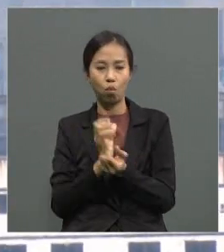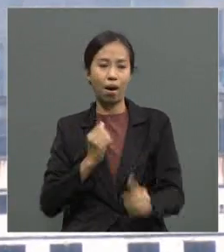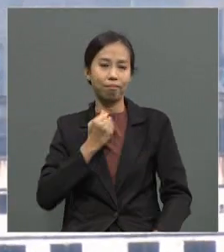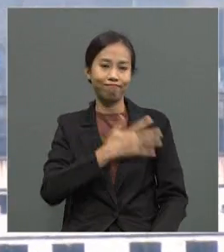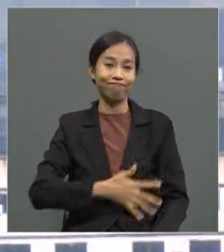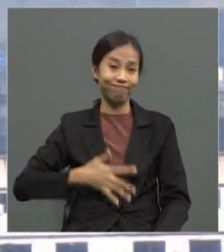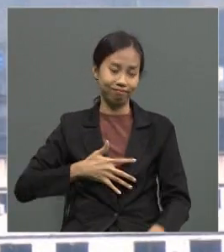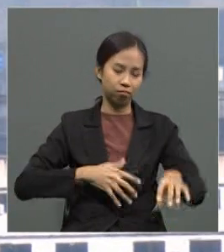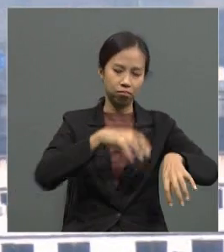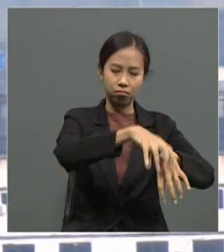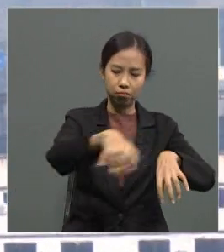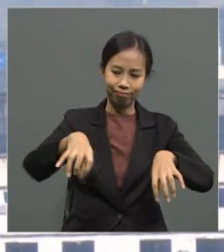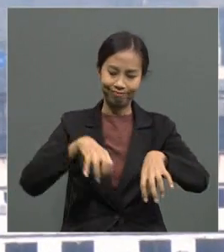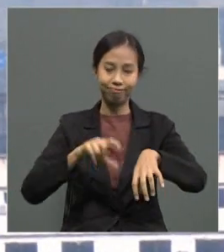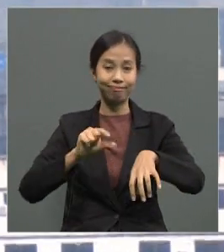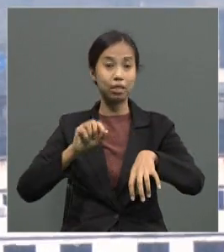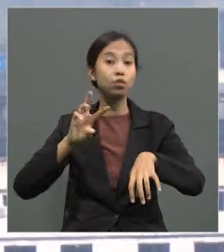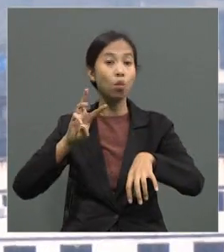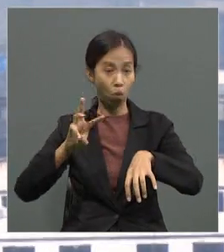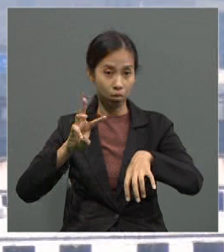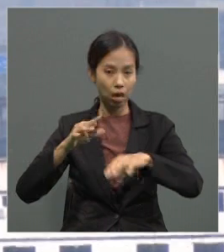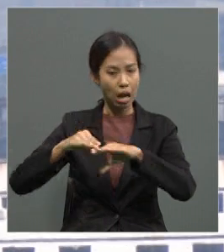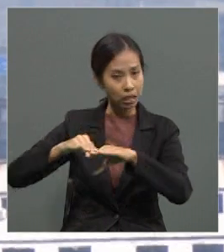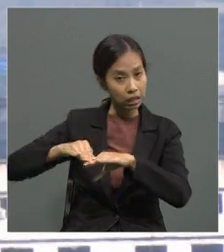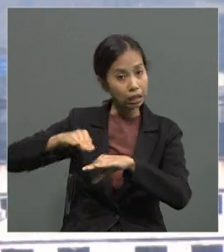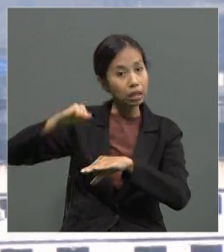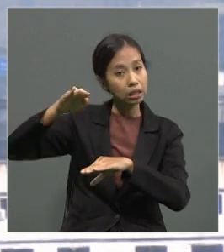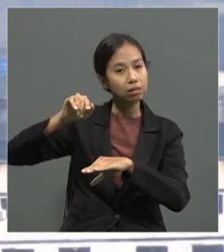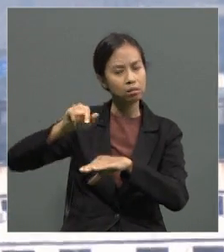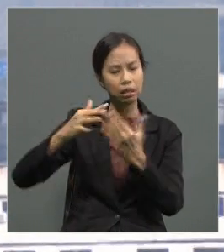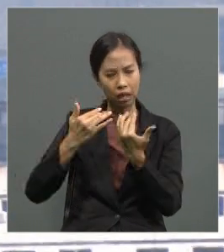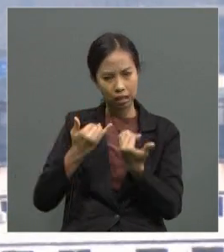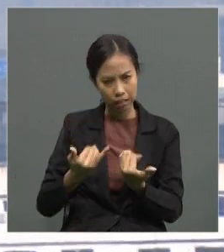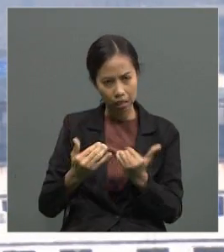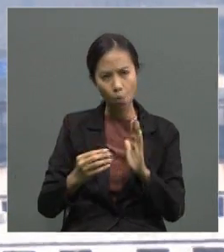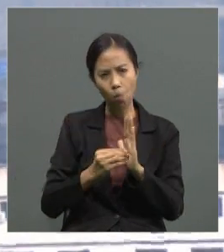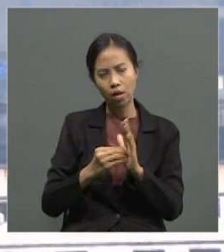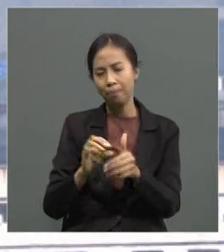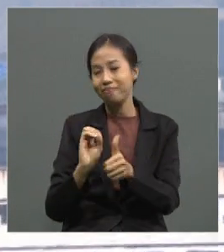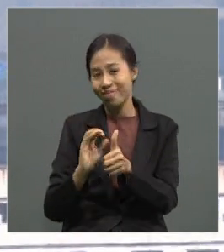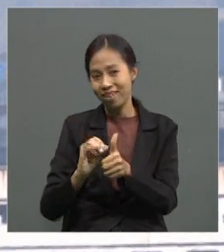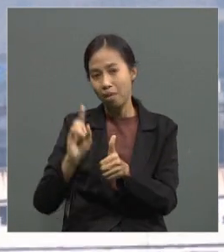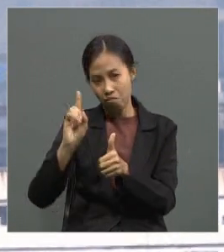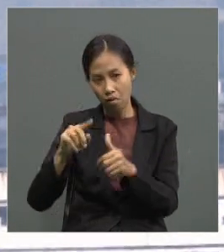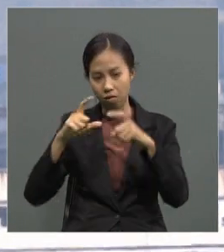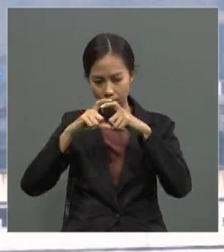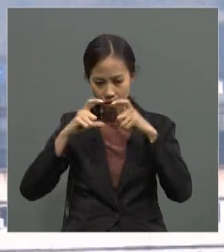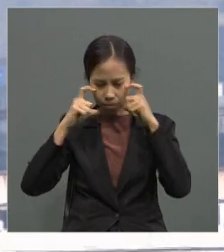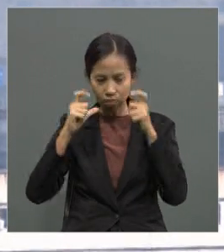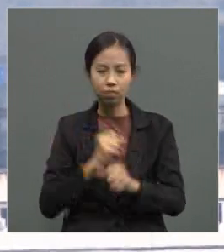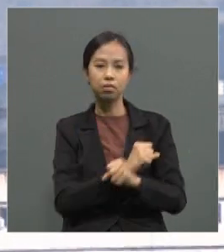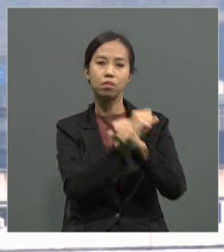ที่ในจุดที่มีฝุ่นเกินค่ามาตรฐานนั้นทางกทมเองครับมีการแนะนำให้ใส่หน้ากากป้องกัน PM